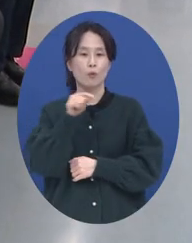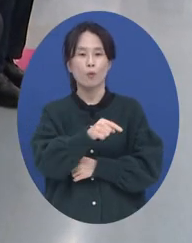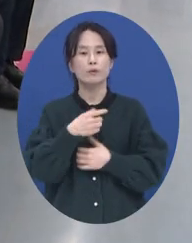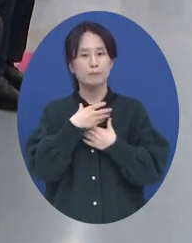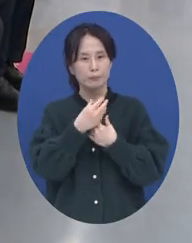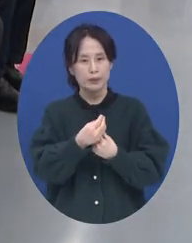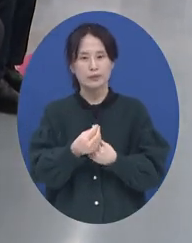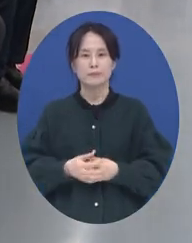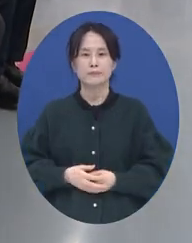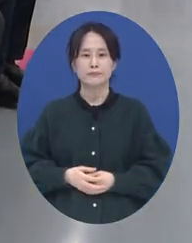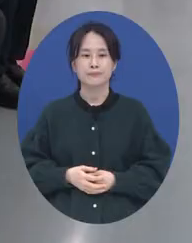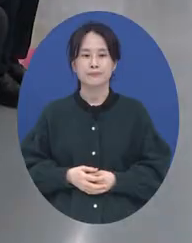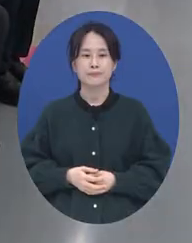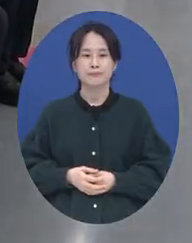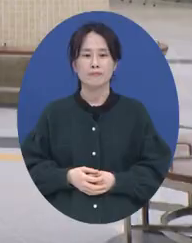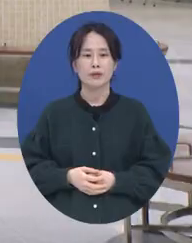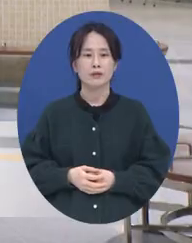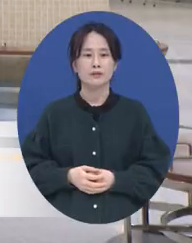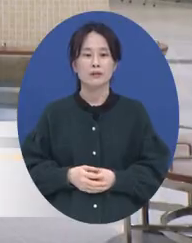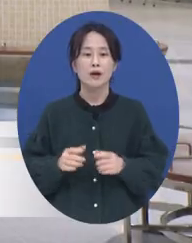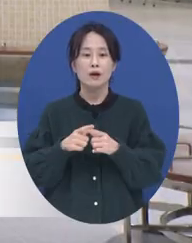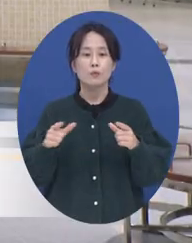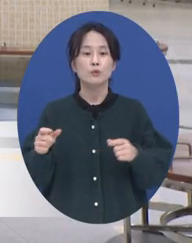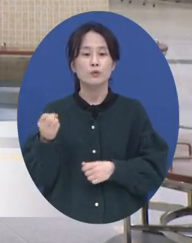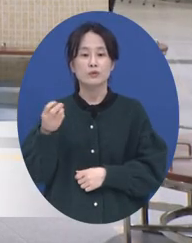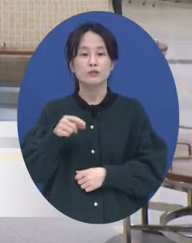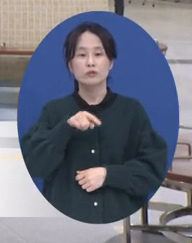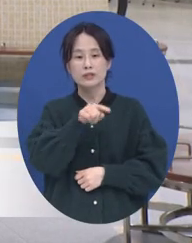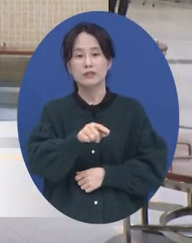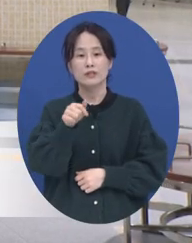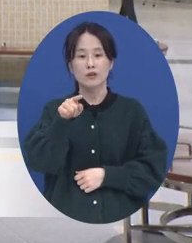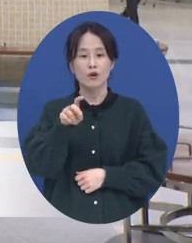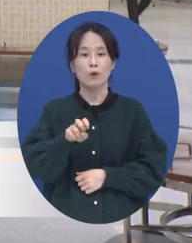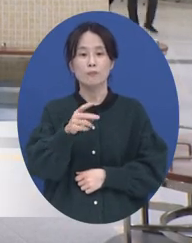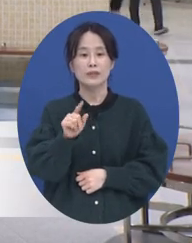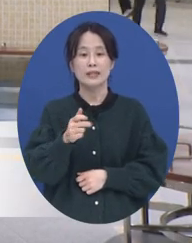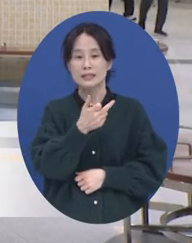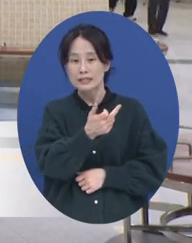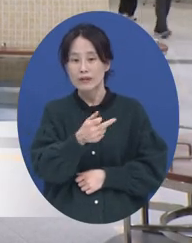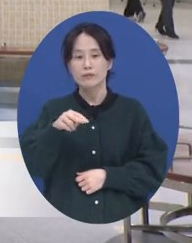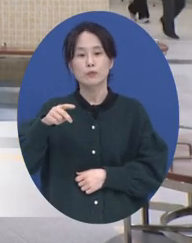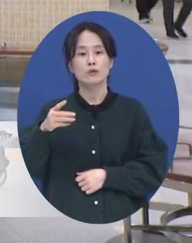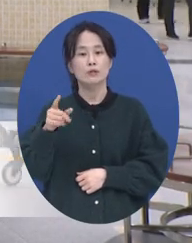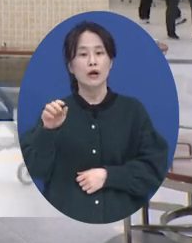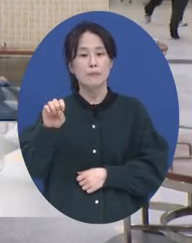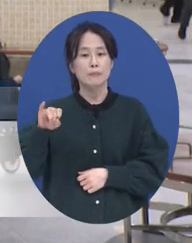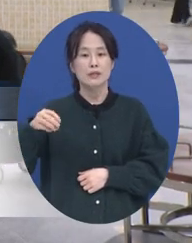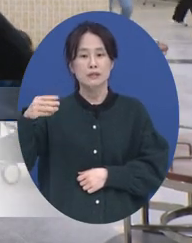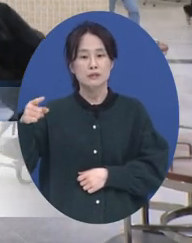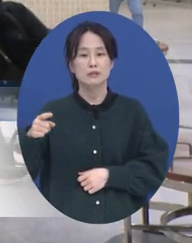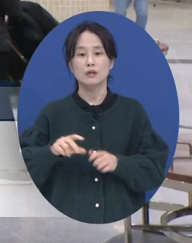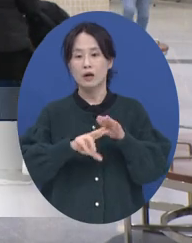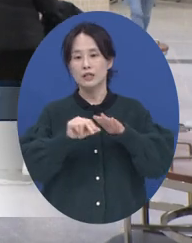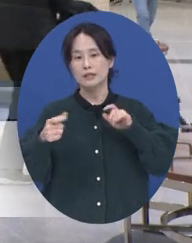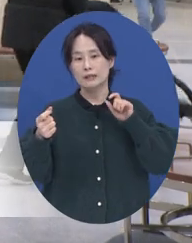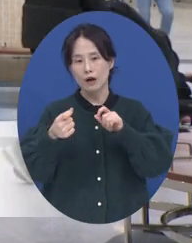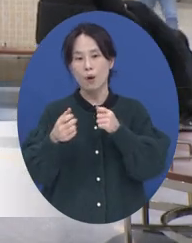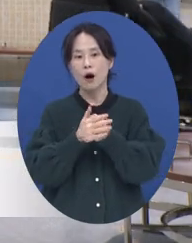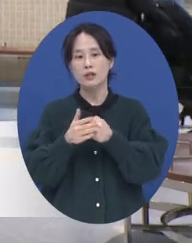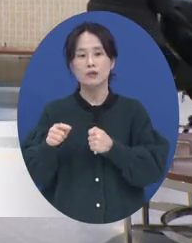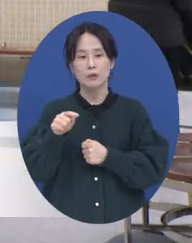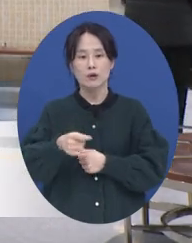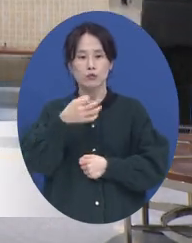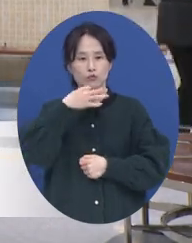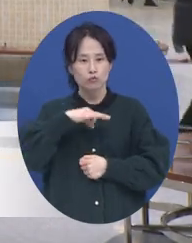한결 편해졌습니다. 평소에 자주 다녔던 이제 검단산이나 스타필드가 굉장히 역이랑 가까워져서 그 점에